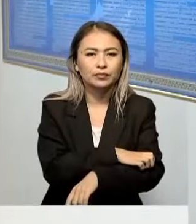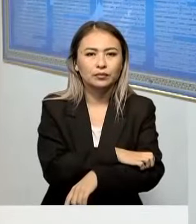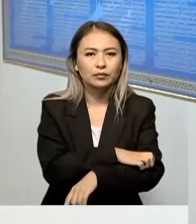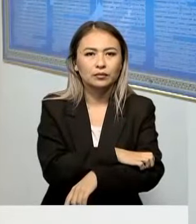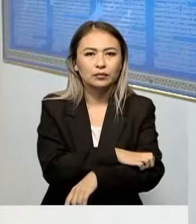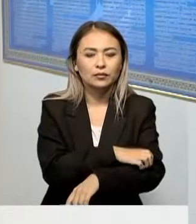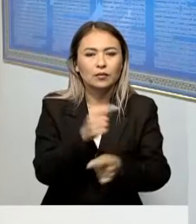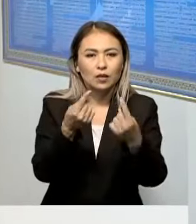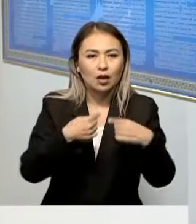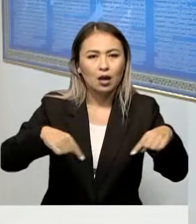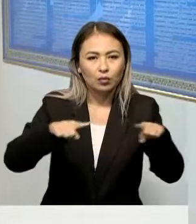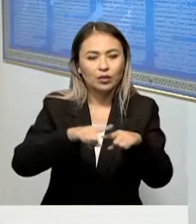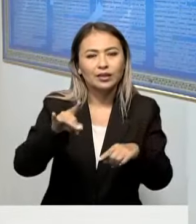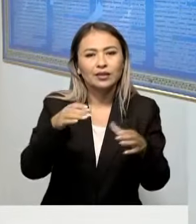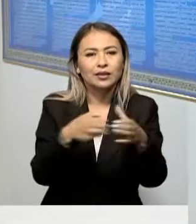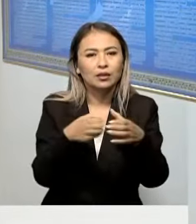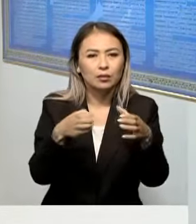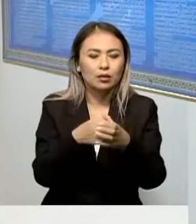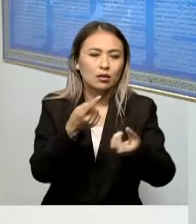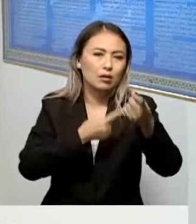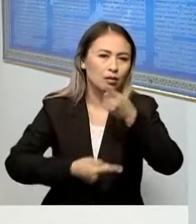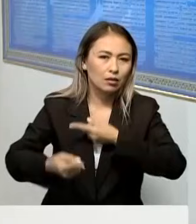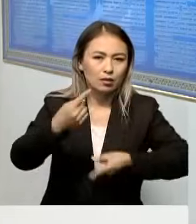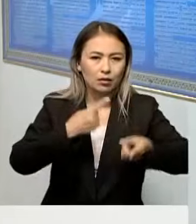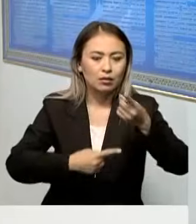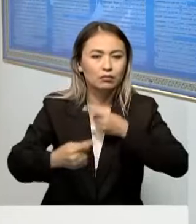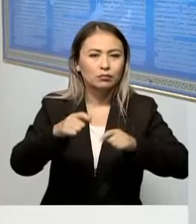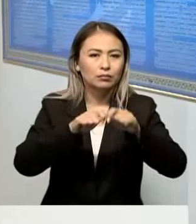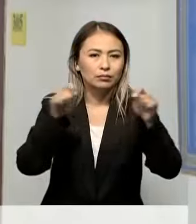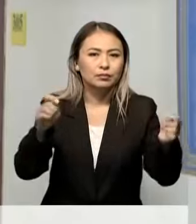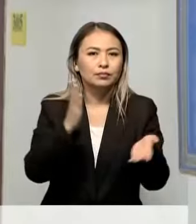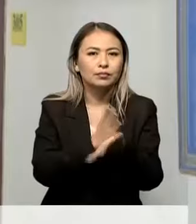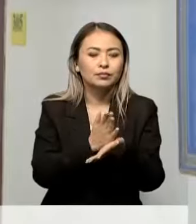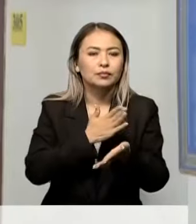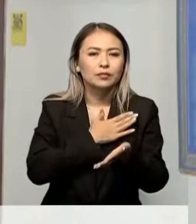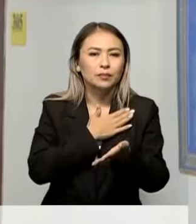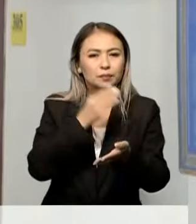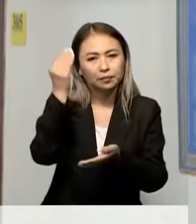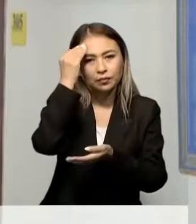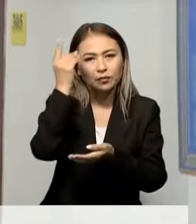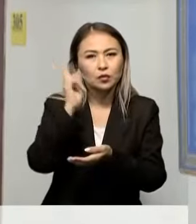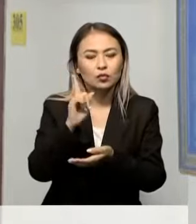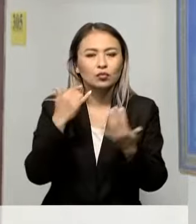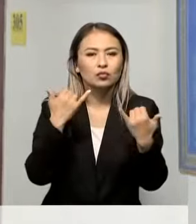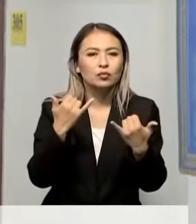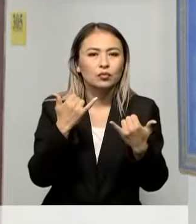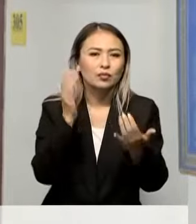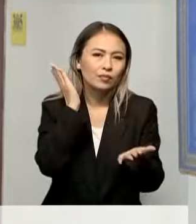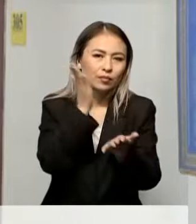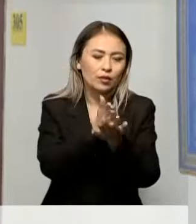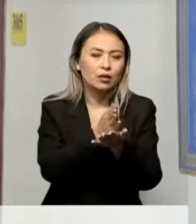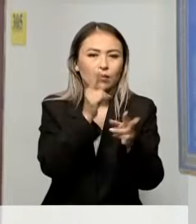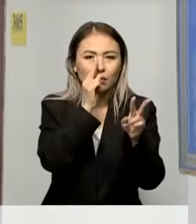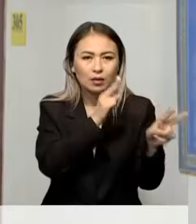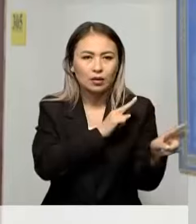комитеттің аумақтық департаменттер болып қайтадан құрылып отырмыз. Біздің пікірімізше, енді жұмысты тікелей